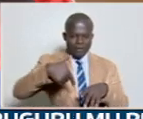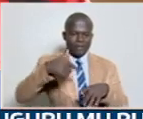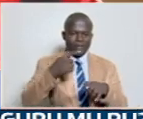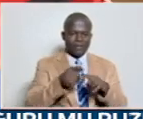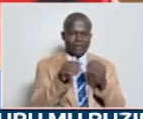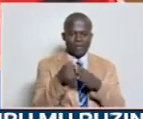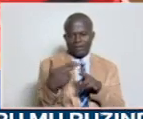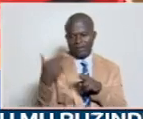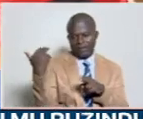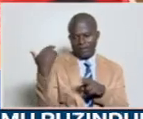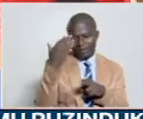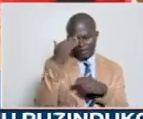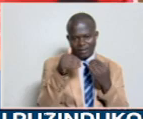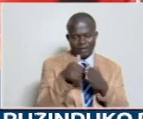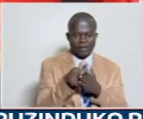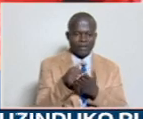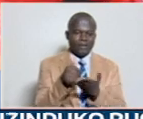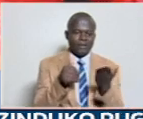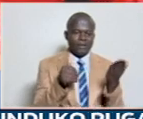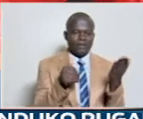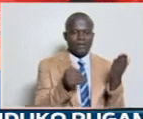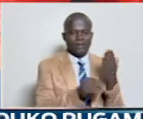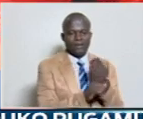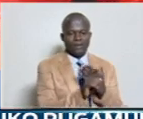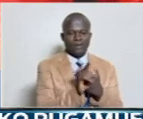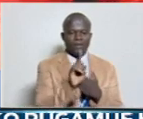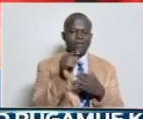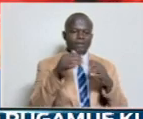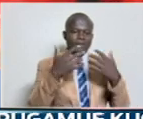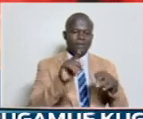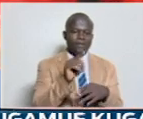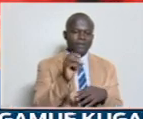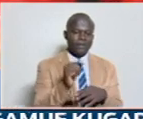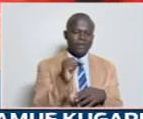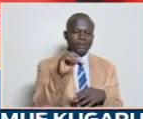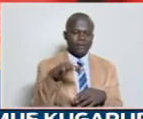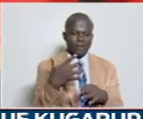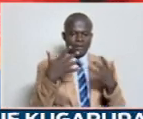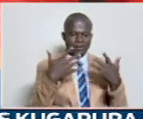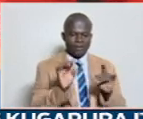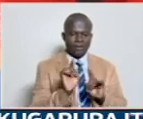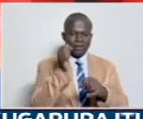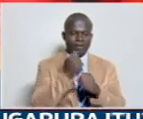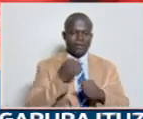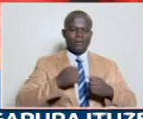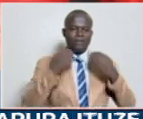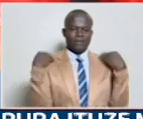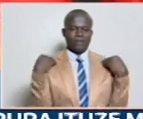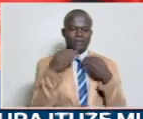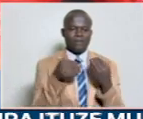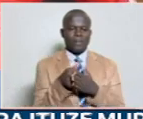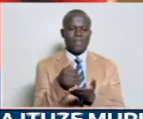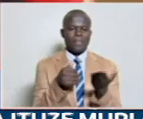ariko mu kanya gato yakore ko barimo guhita bajya igikorwa kirarangiye kilometero 5 bamaze kwirukanka, bagiye gukora imyitozo